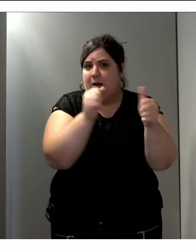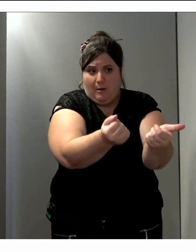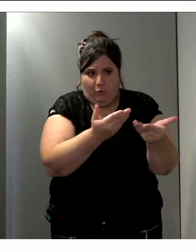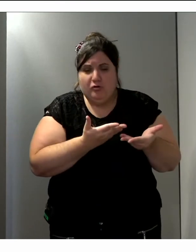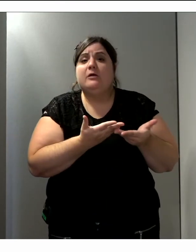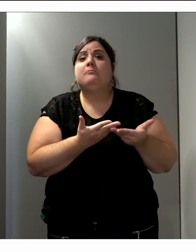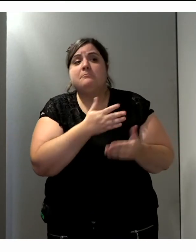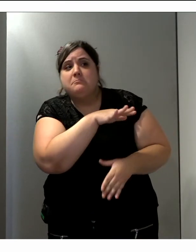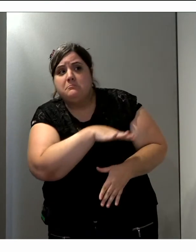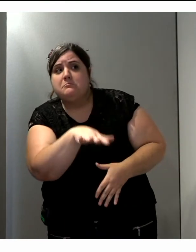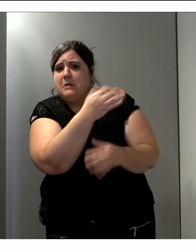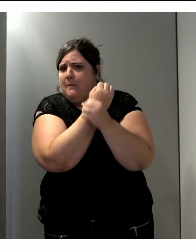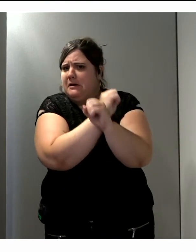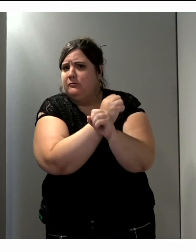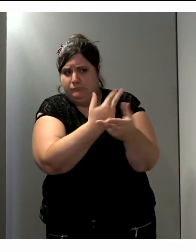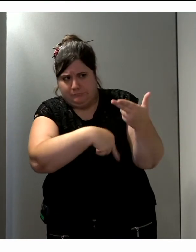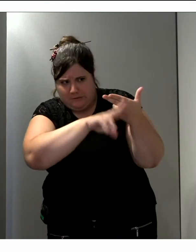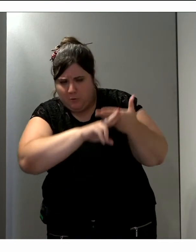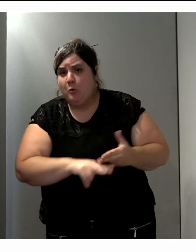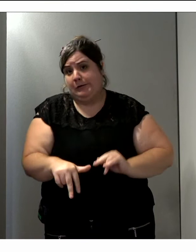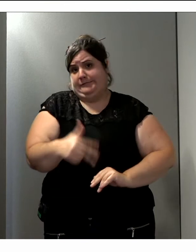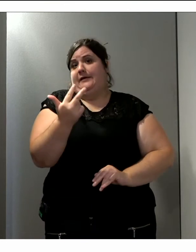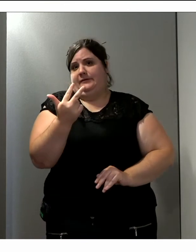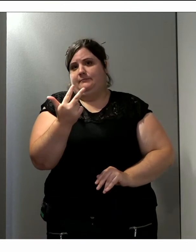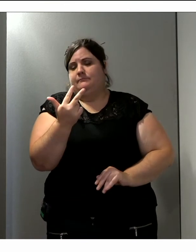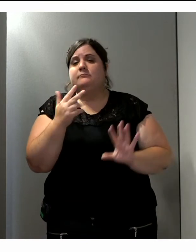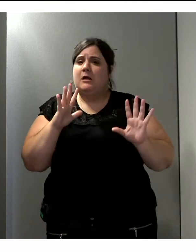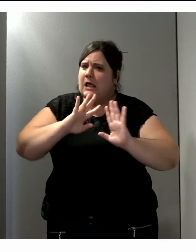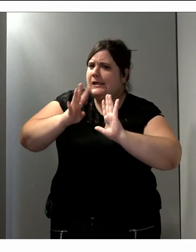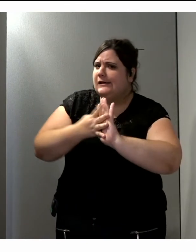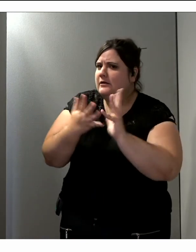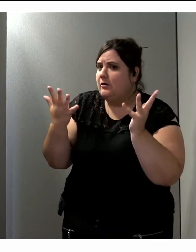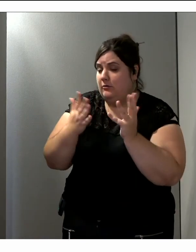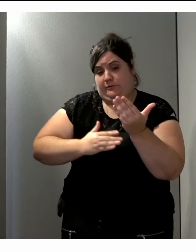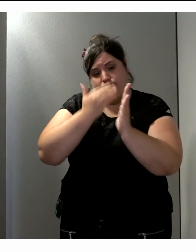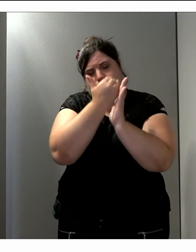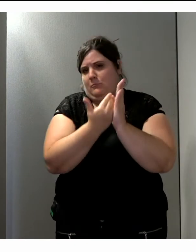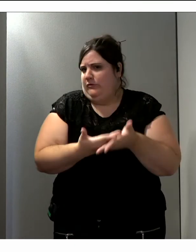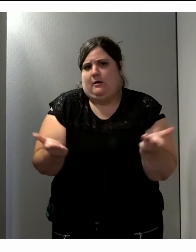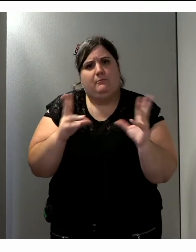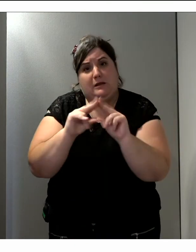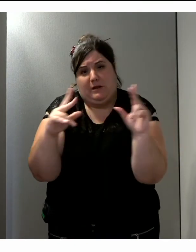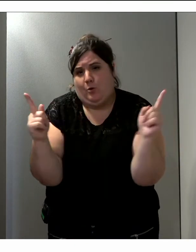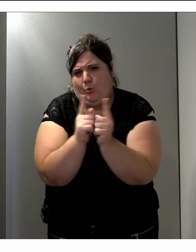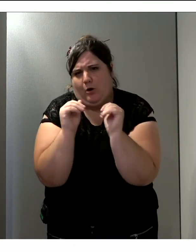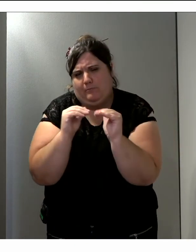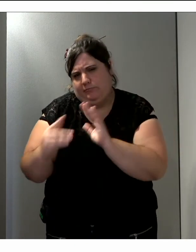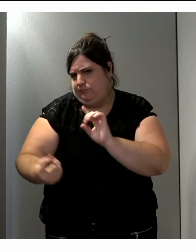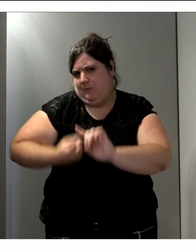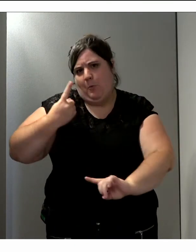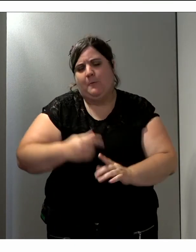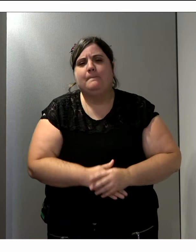a 13 établissements pénitentiaires qui ont répondu sur des critères qui sont extrêmement simples et que je vais rappeler rapidement parce que je pense que c'est important. Ces critères, c'était d'avoir